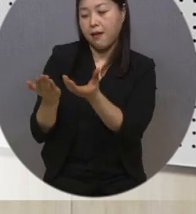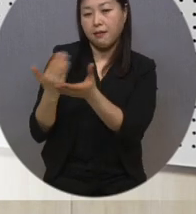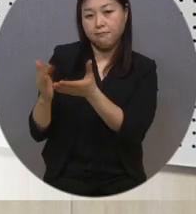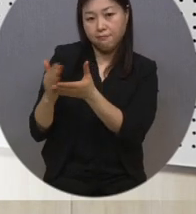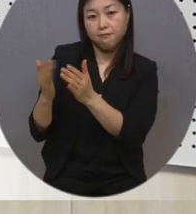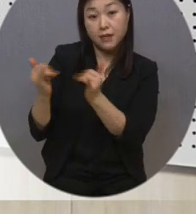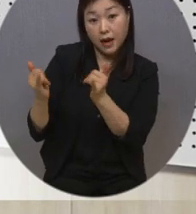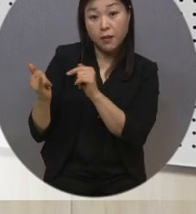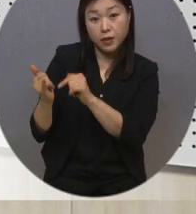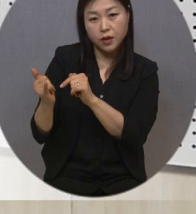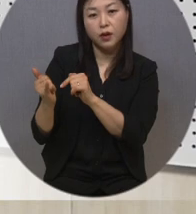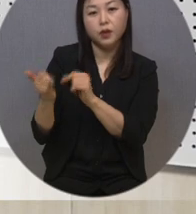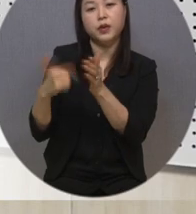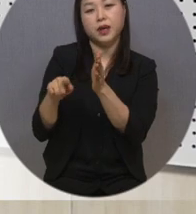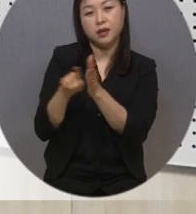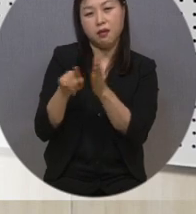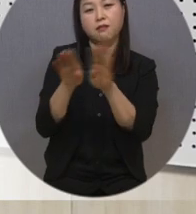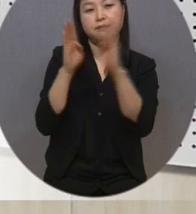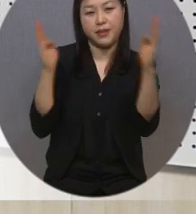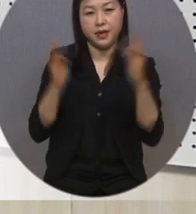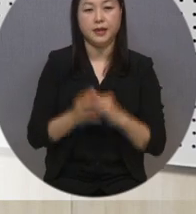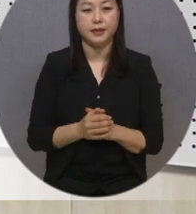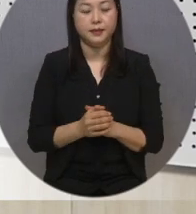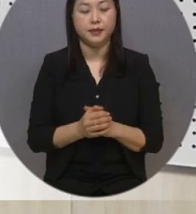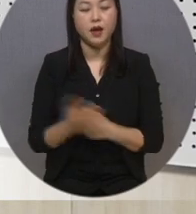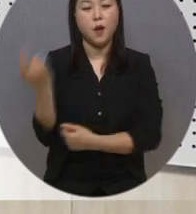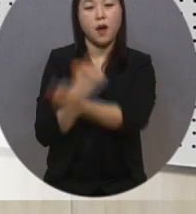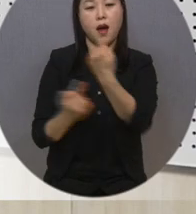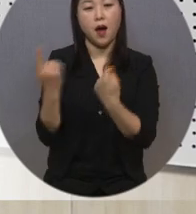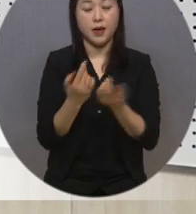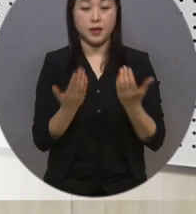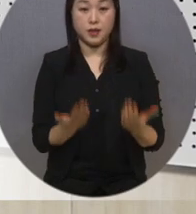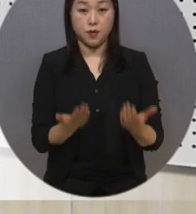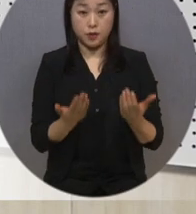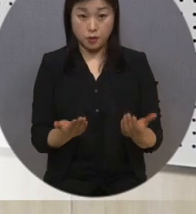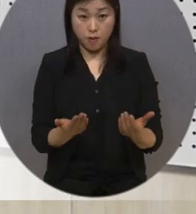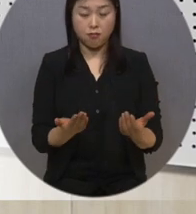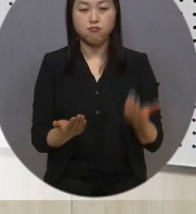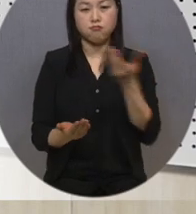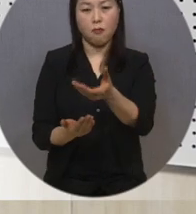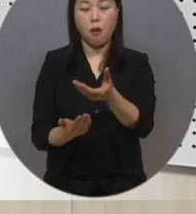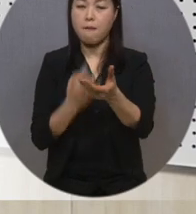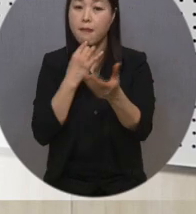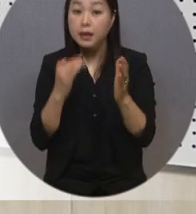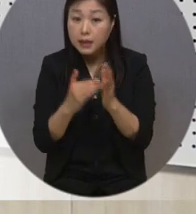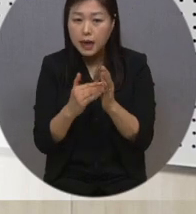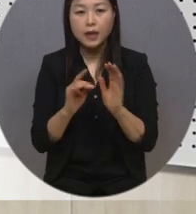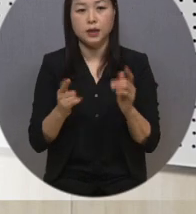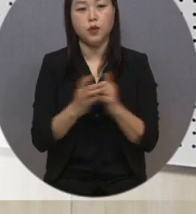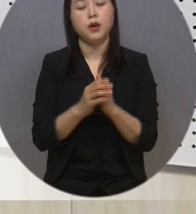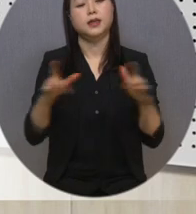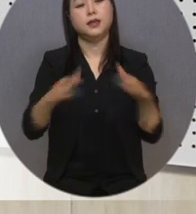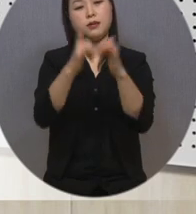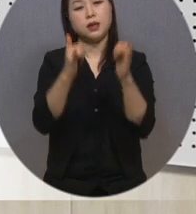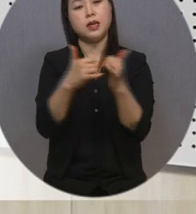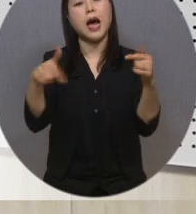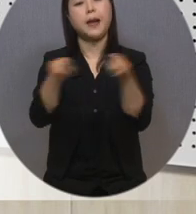위해서 지금 내어주셨습니다. 단순하게 휴게공간을 제공하는 의미를 넘어서 지역사회에서